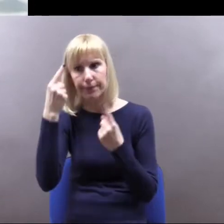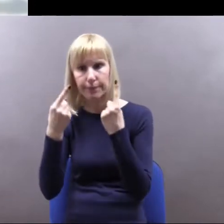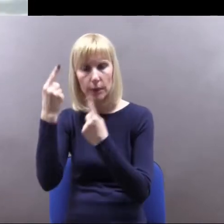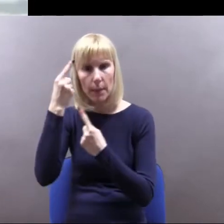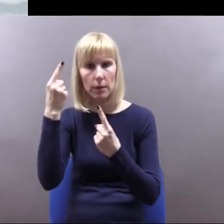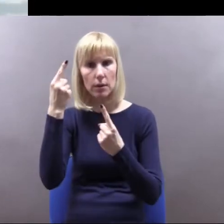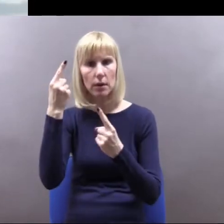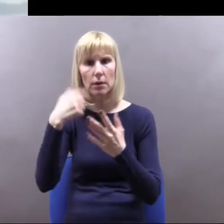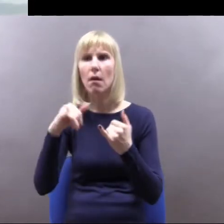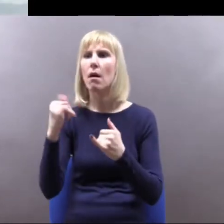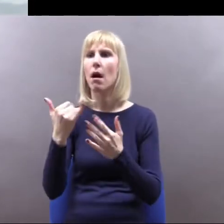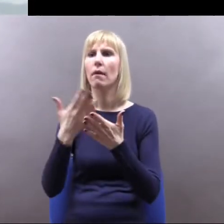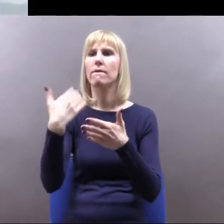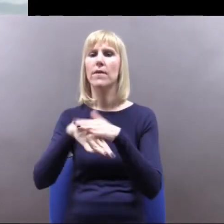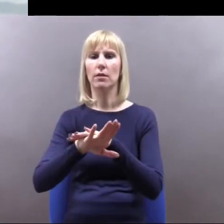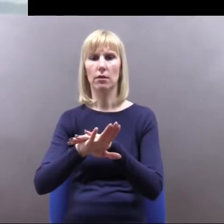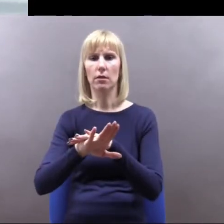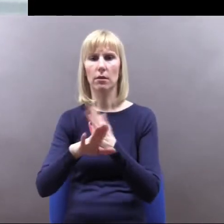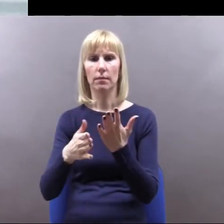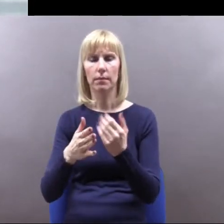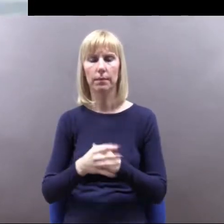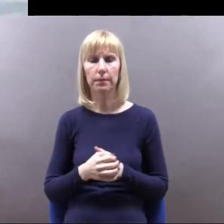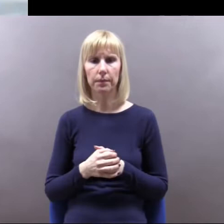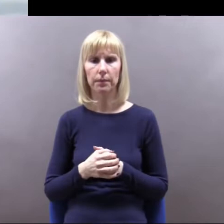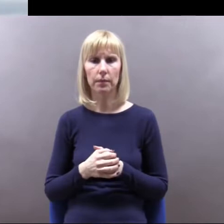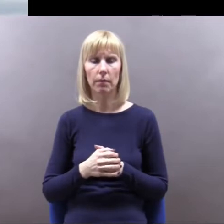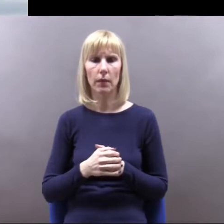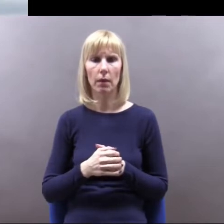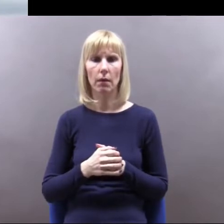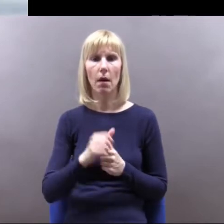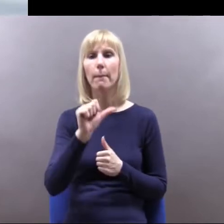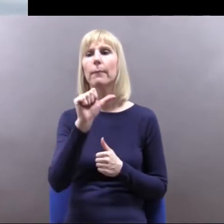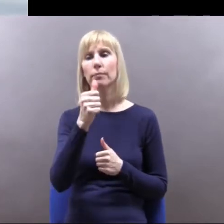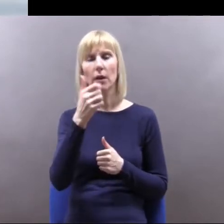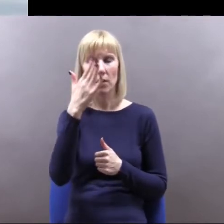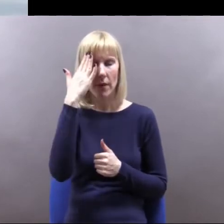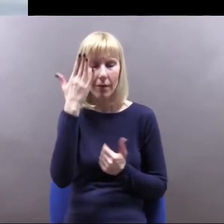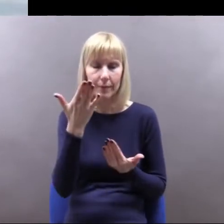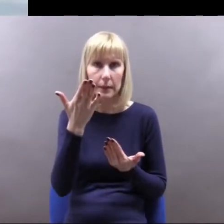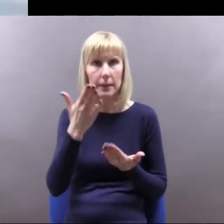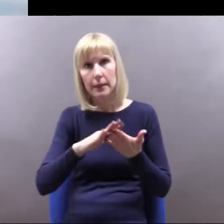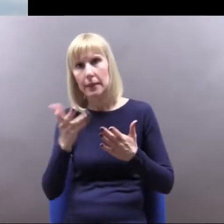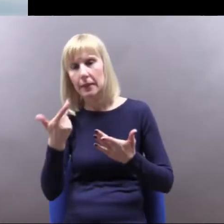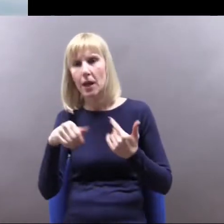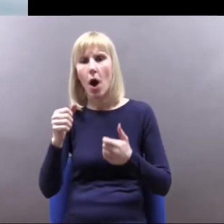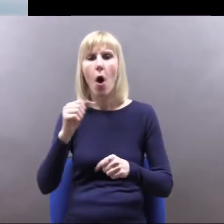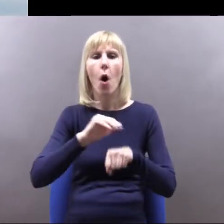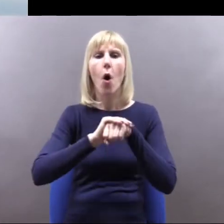trzeba by przemyśleć kwestię wydostawania się z tego domu. Oczywiście pierwszym rozwiązaniem było